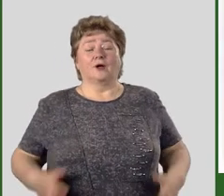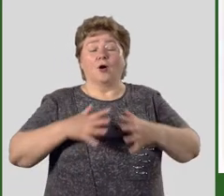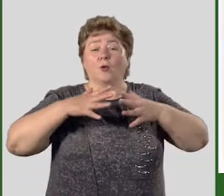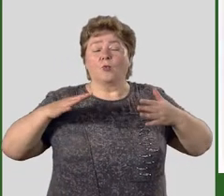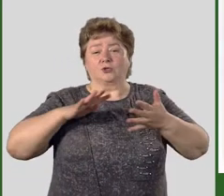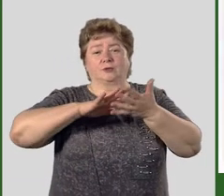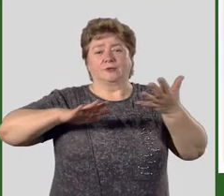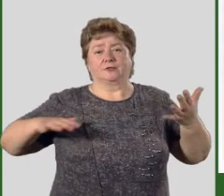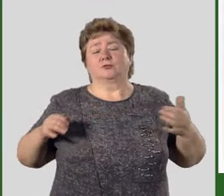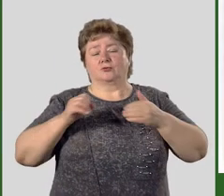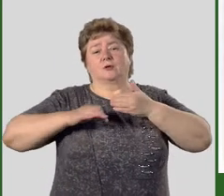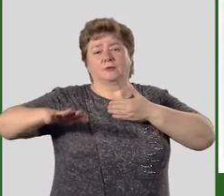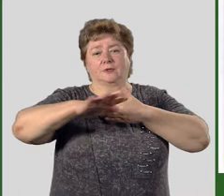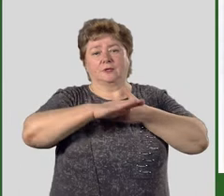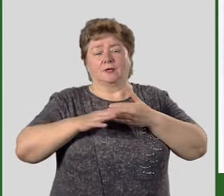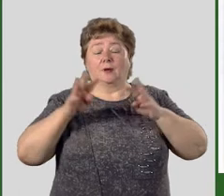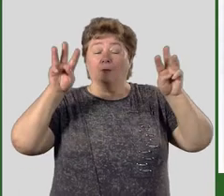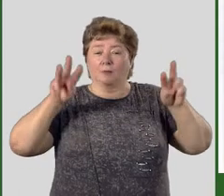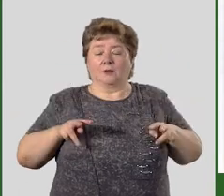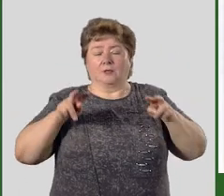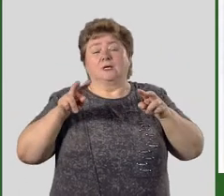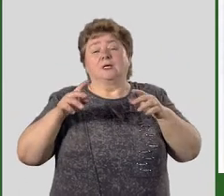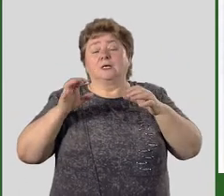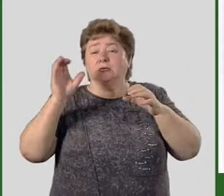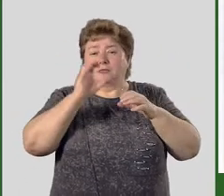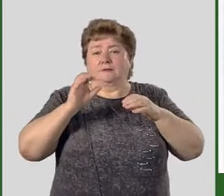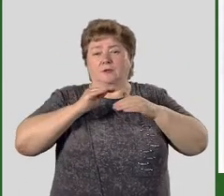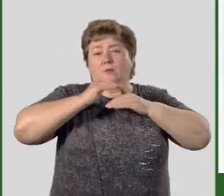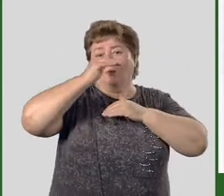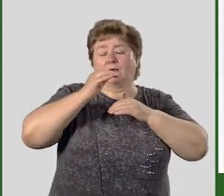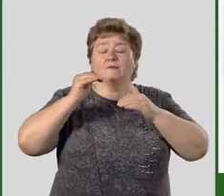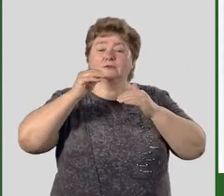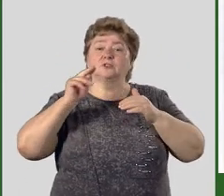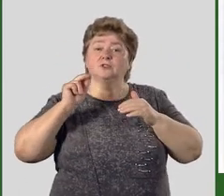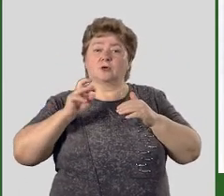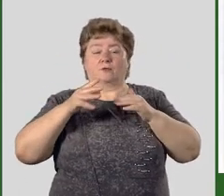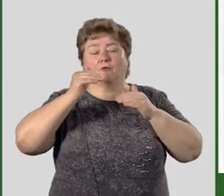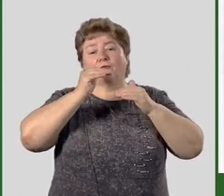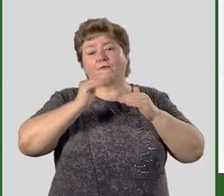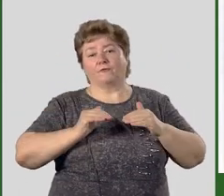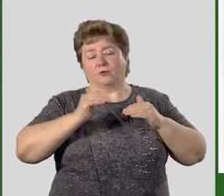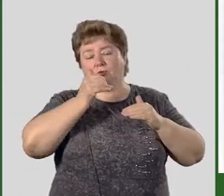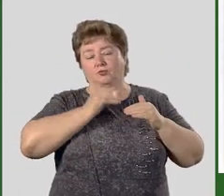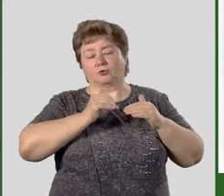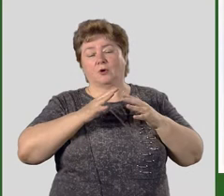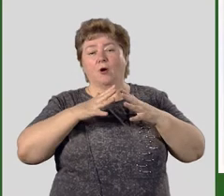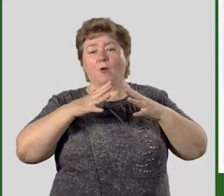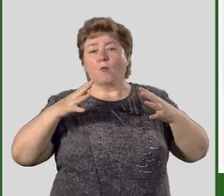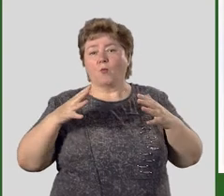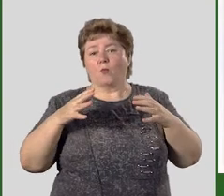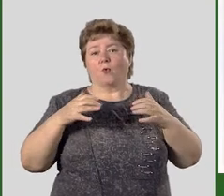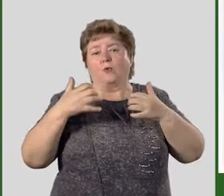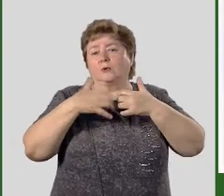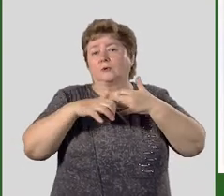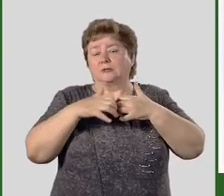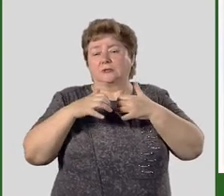Большая протяженность материка по параллели в северном полушарии, чем в южном. Причина – более